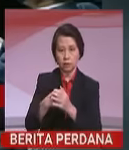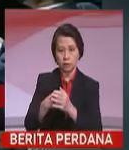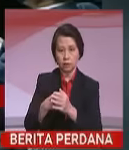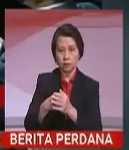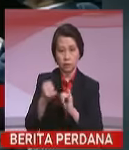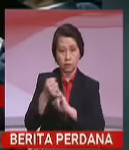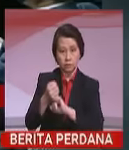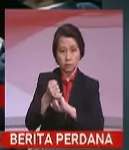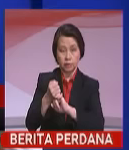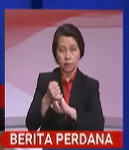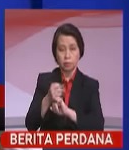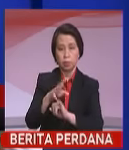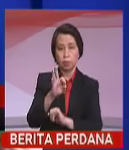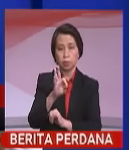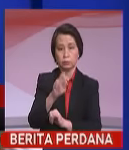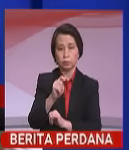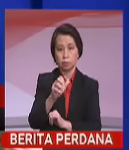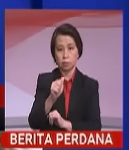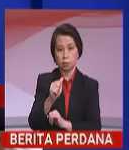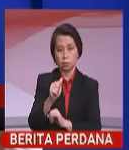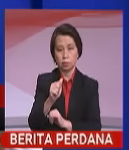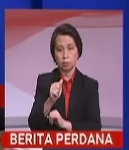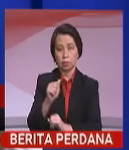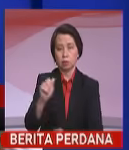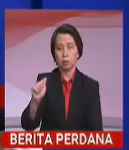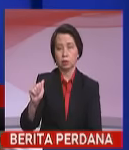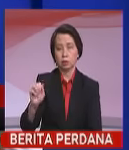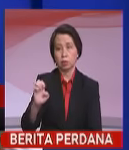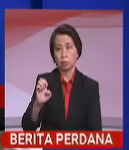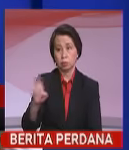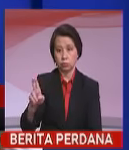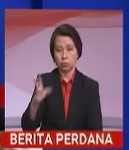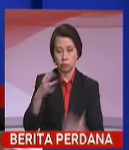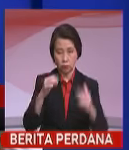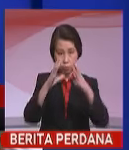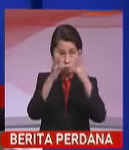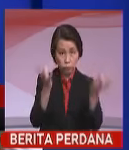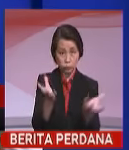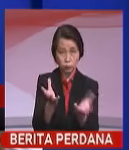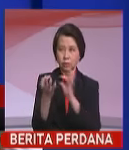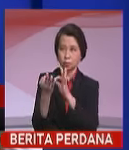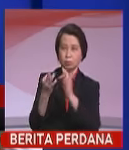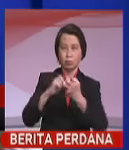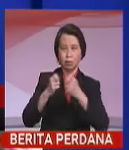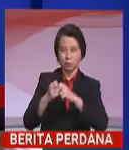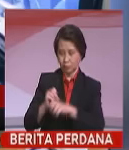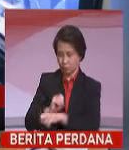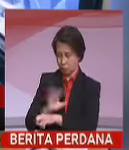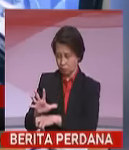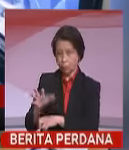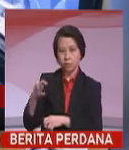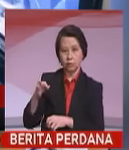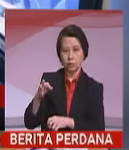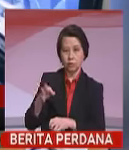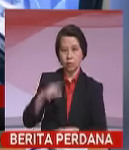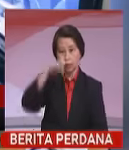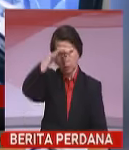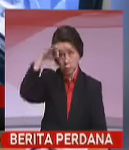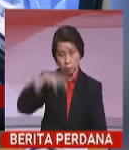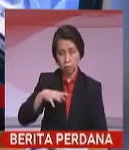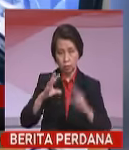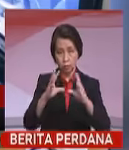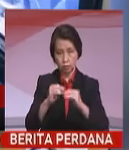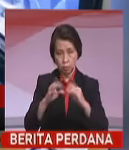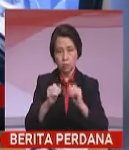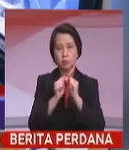perjanjian perdagangan bebas FTA ASEAN EU. Ia berikutan dunia masih berdepan dengan COVID-19. Mesyuarat itu